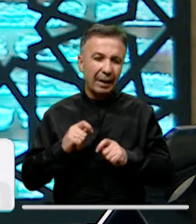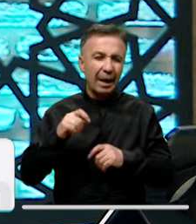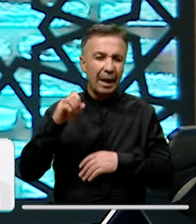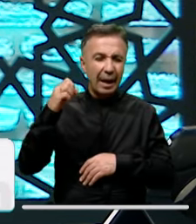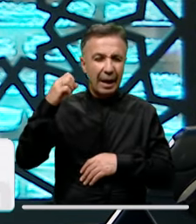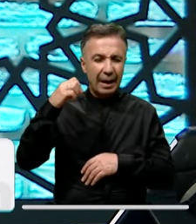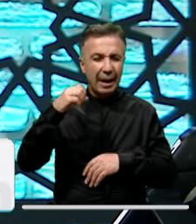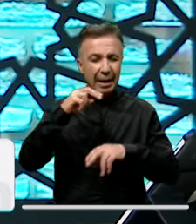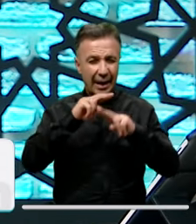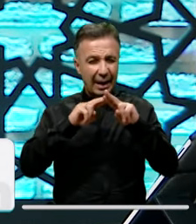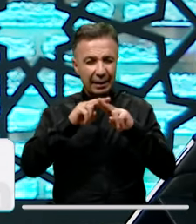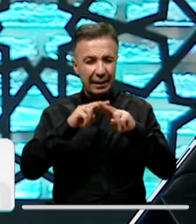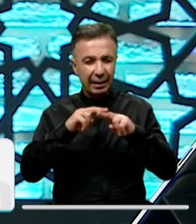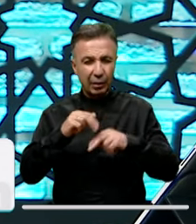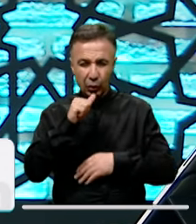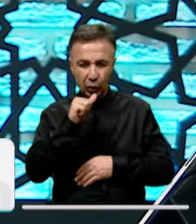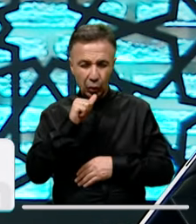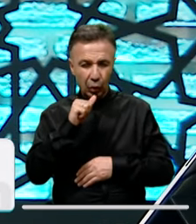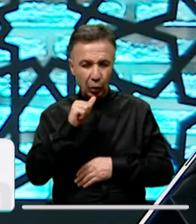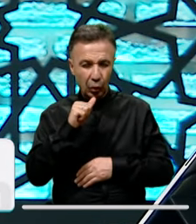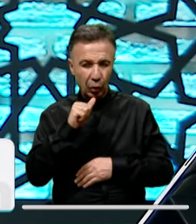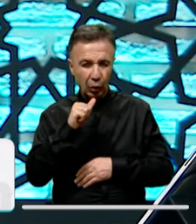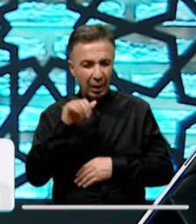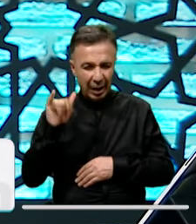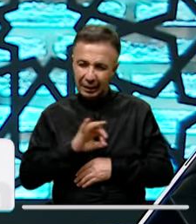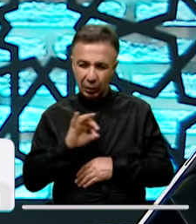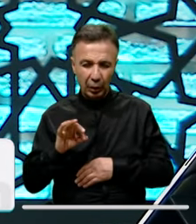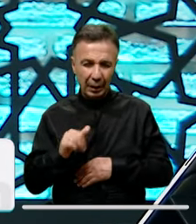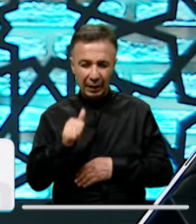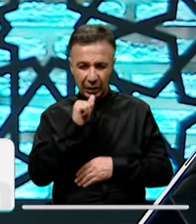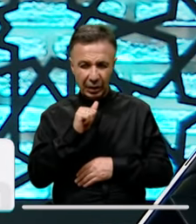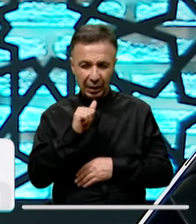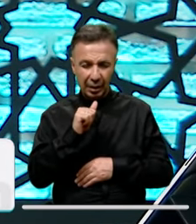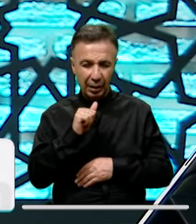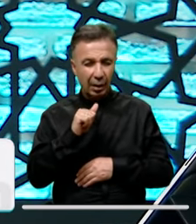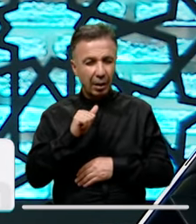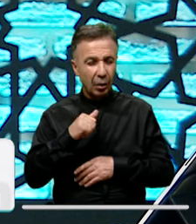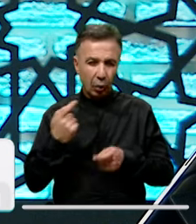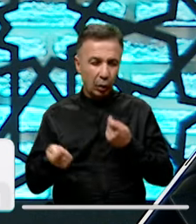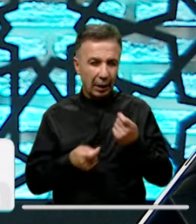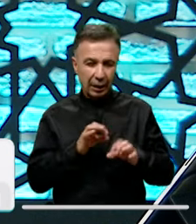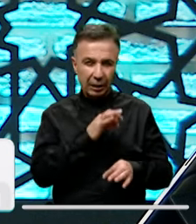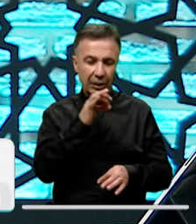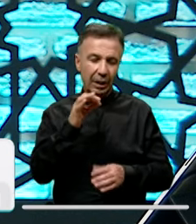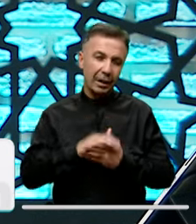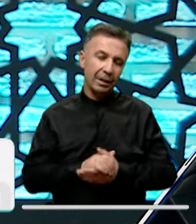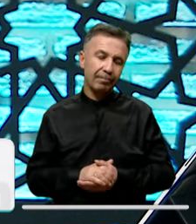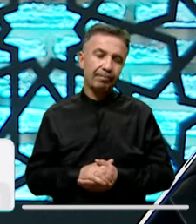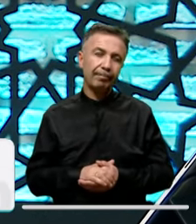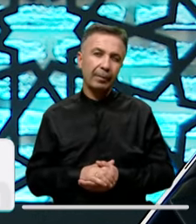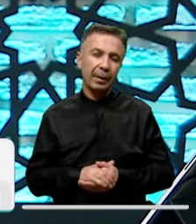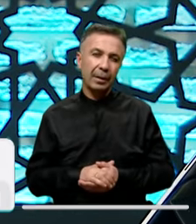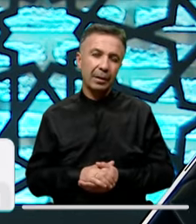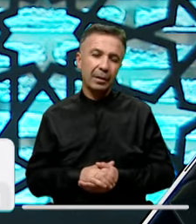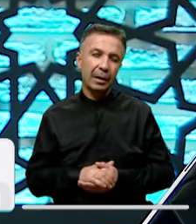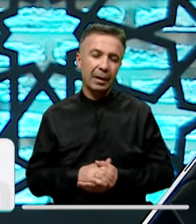kullanan veya devletin malını haksız şekilde gasp eden kim varsa bak bu Fatma annenin sözlerine itibar etsinler. Hocamın söylediği şeyler de çok önemli.